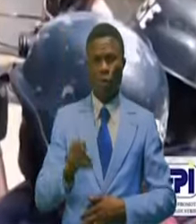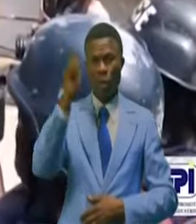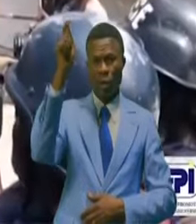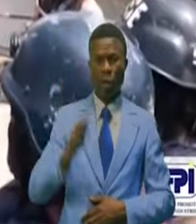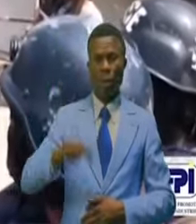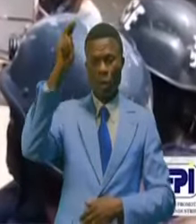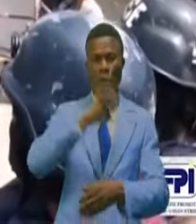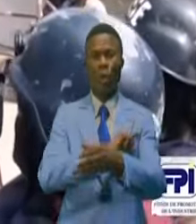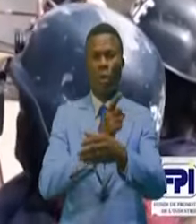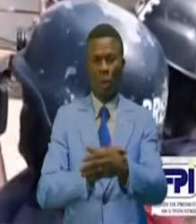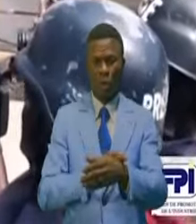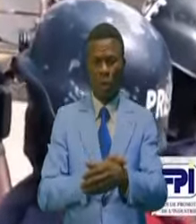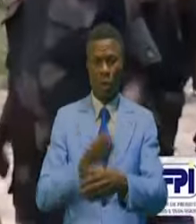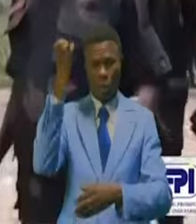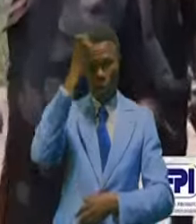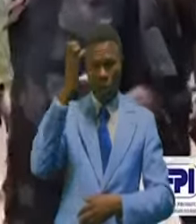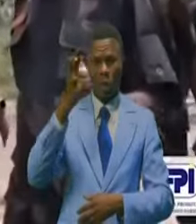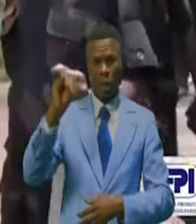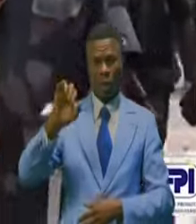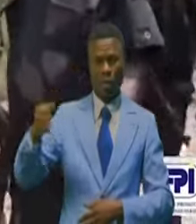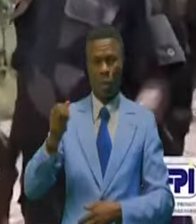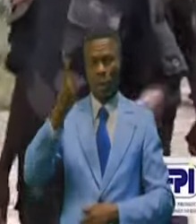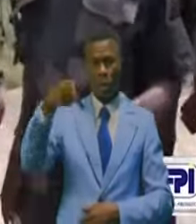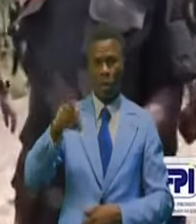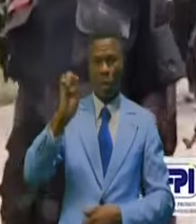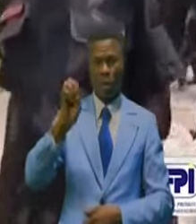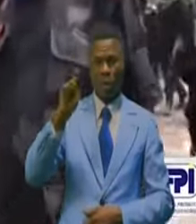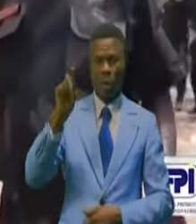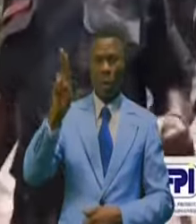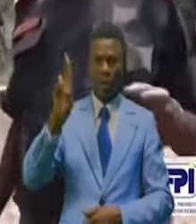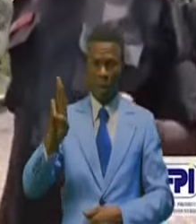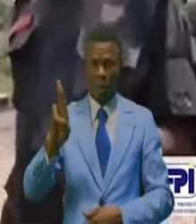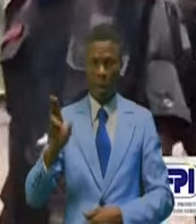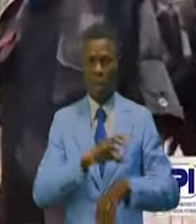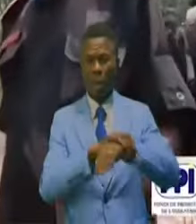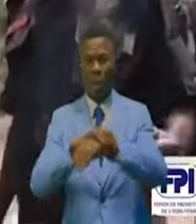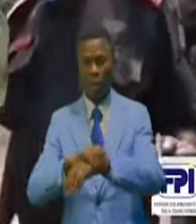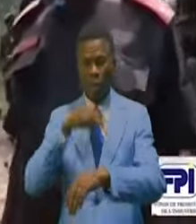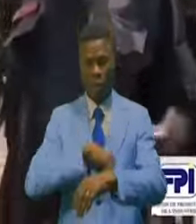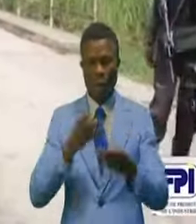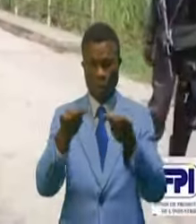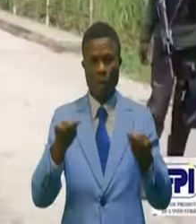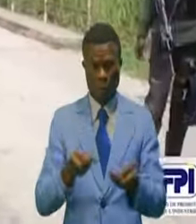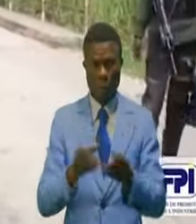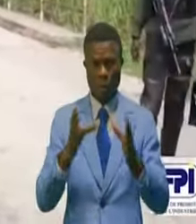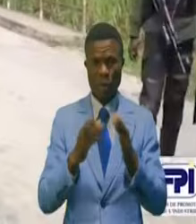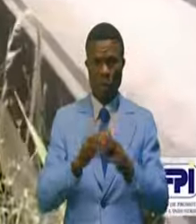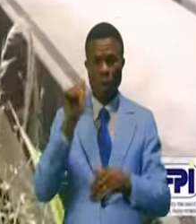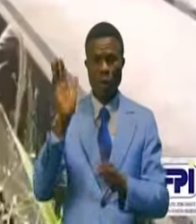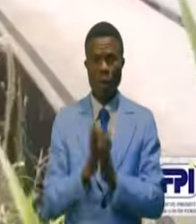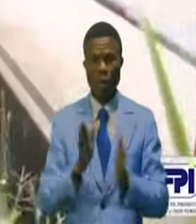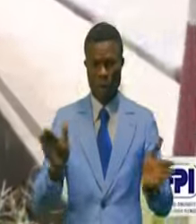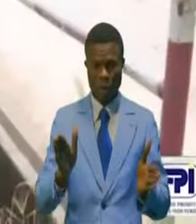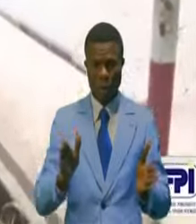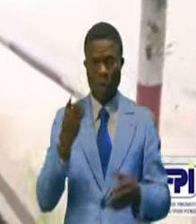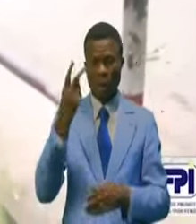du nord Kivu, général-major Peter Chirimwami, a conduit une mission sur place avec les directeurs provinciaux